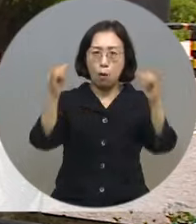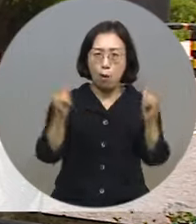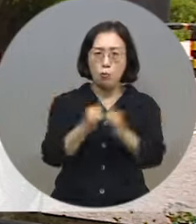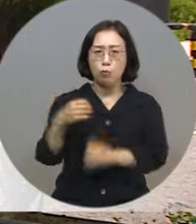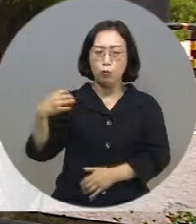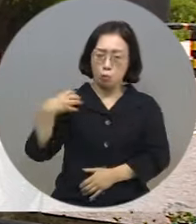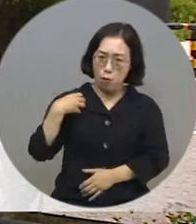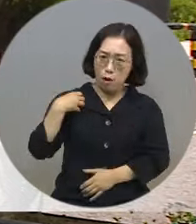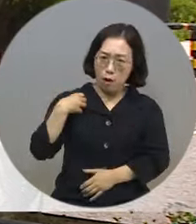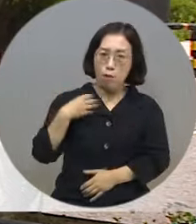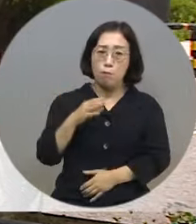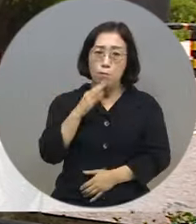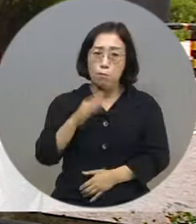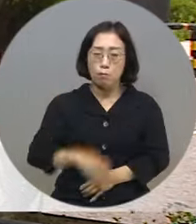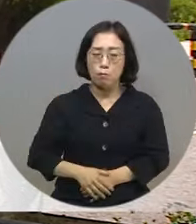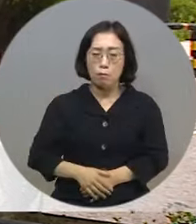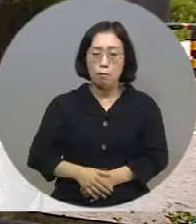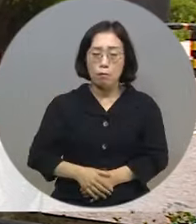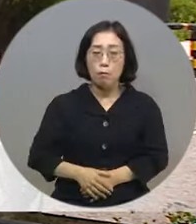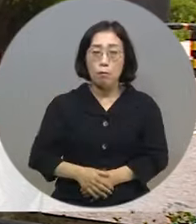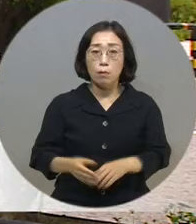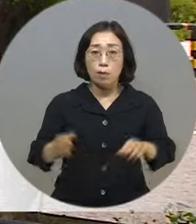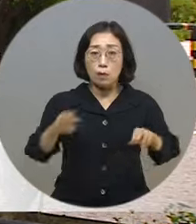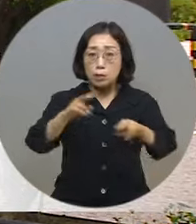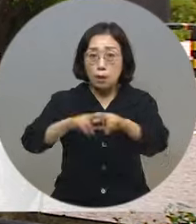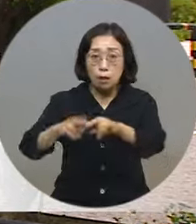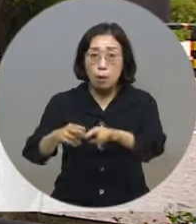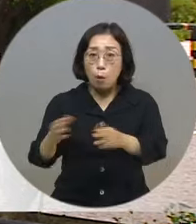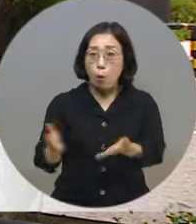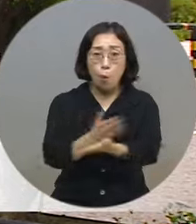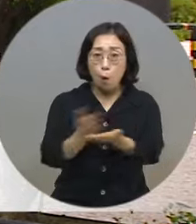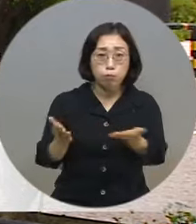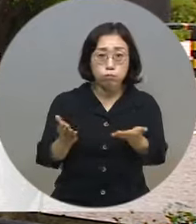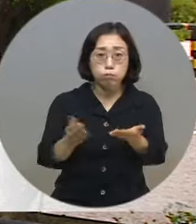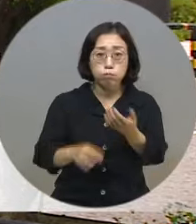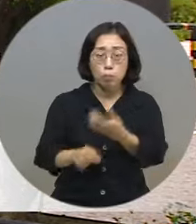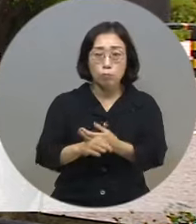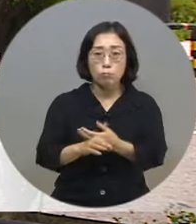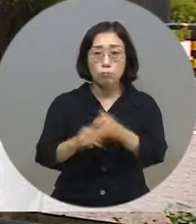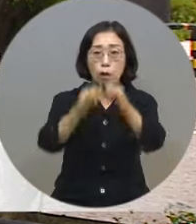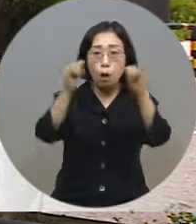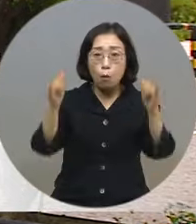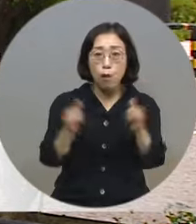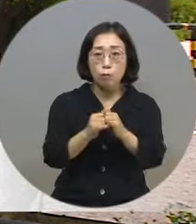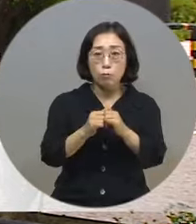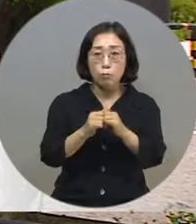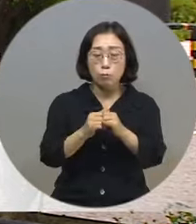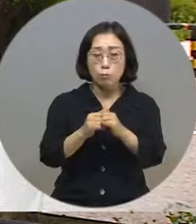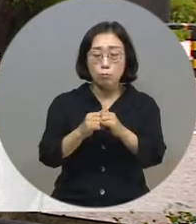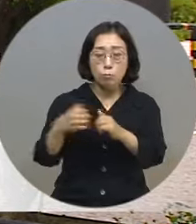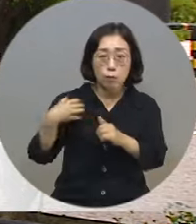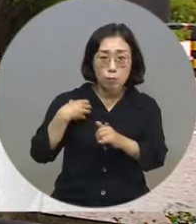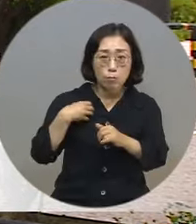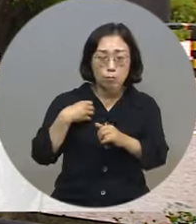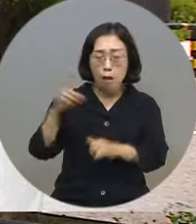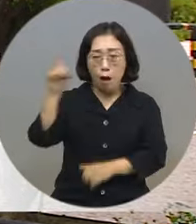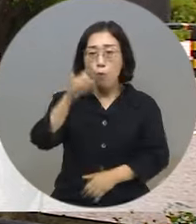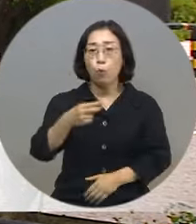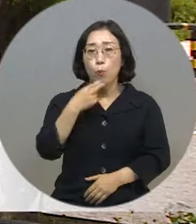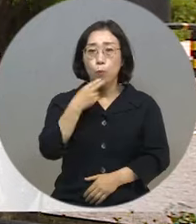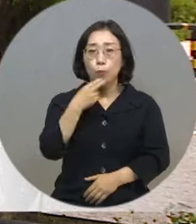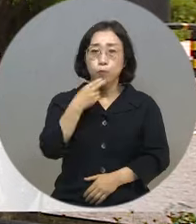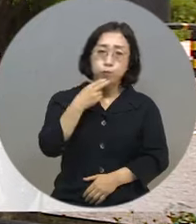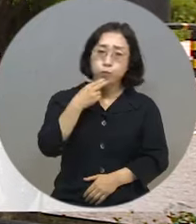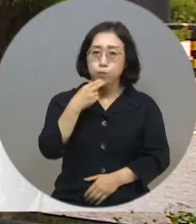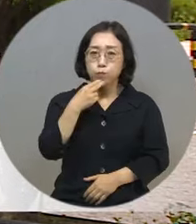가치도 드러나지만 일 자리가 없으면 그 사람이 사회에서 역할을 할 수 있는 기회가 없어져 버려요